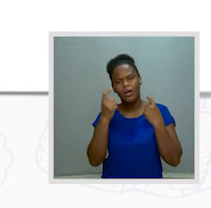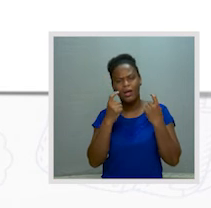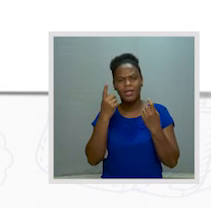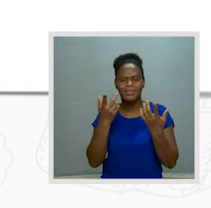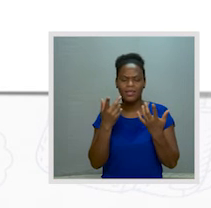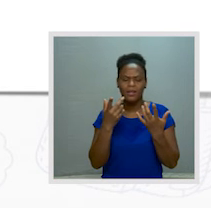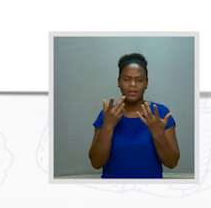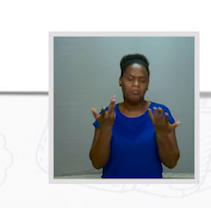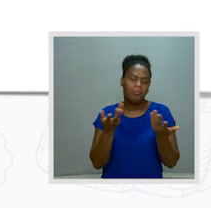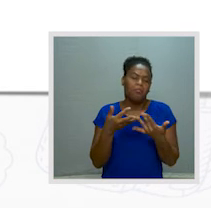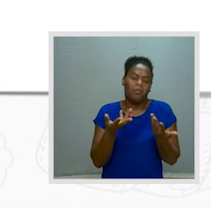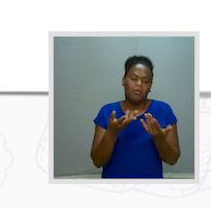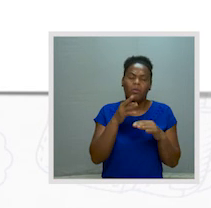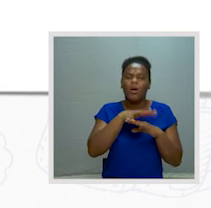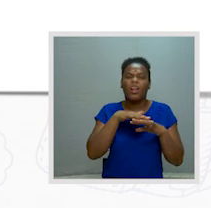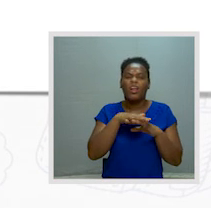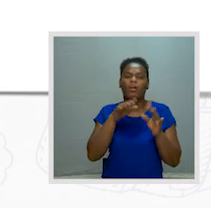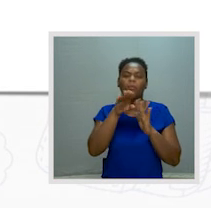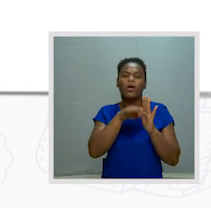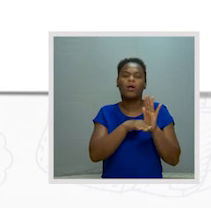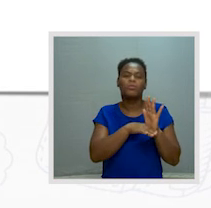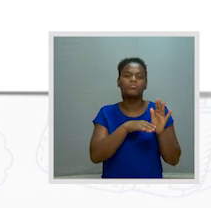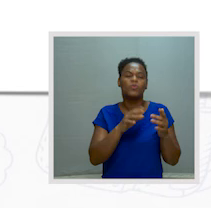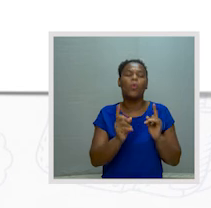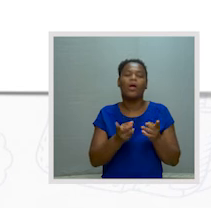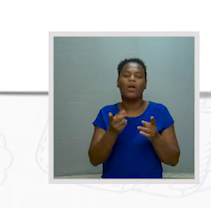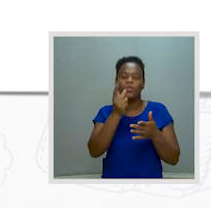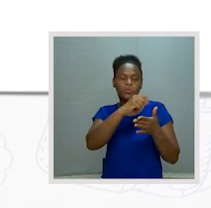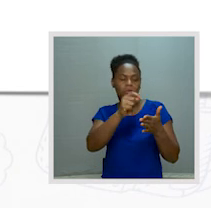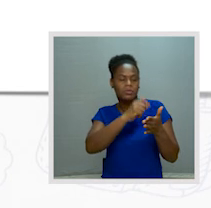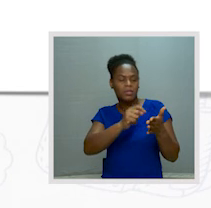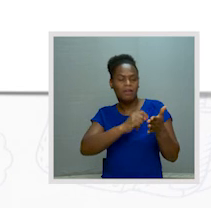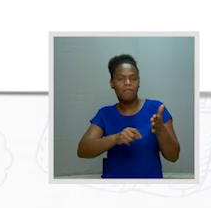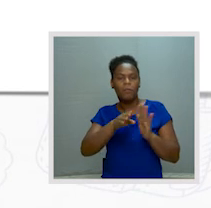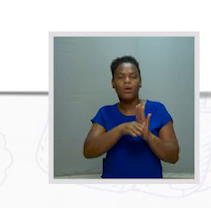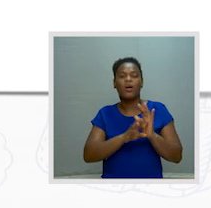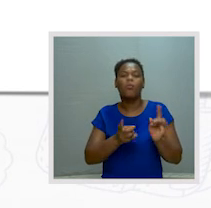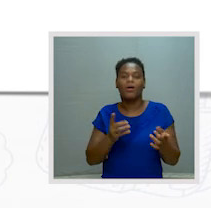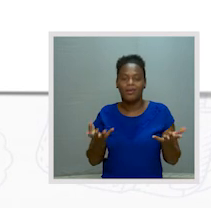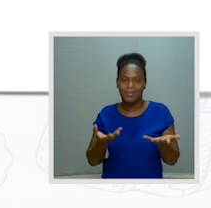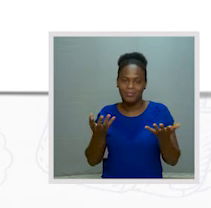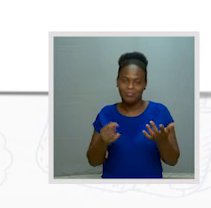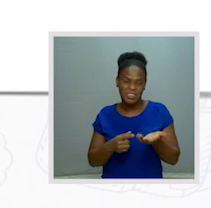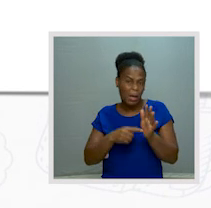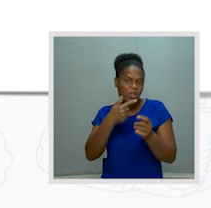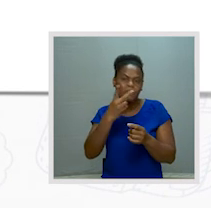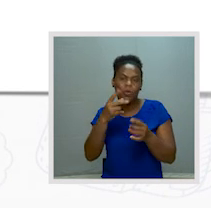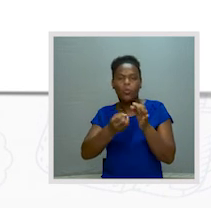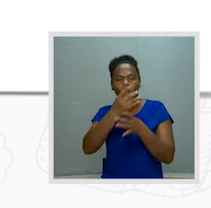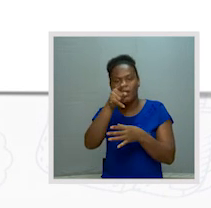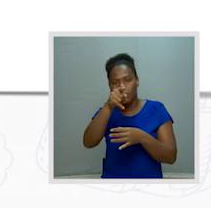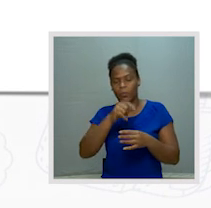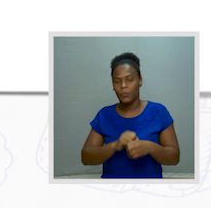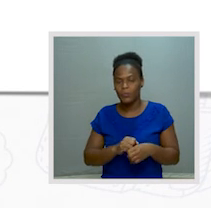vous imaginez la grille de programme. Qu'est-ce que tu vas mettre dans les programmes? C'est bon?